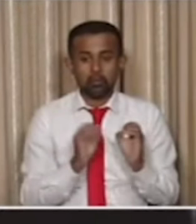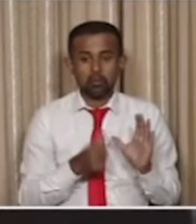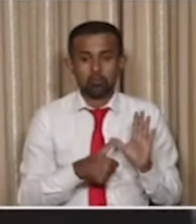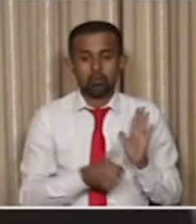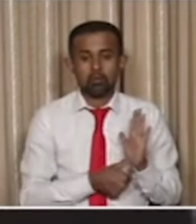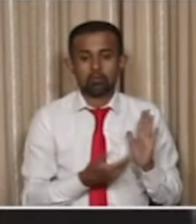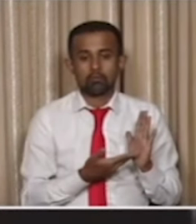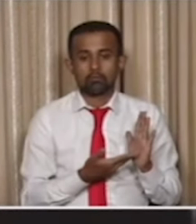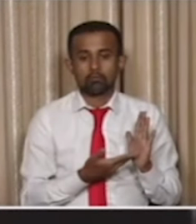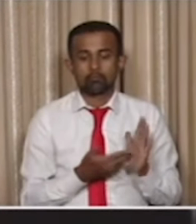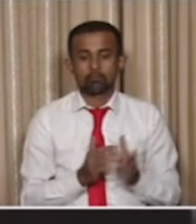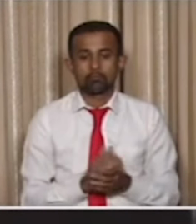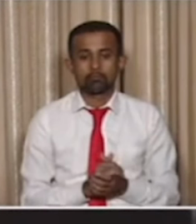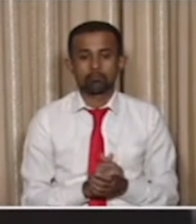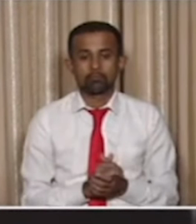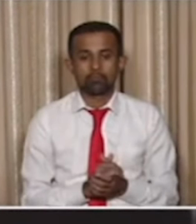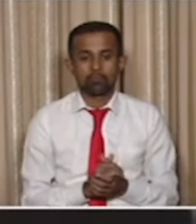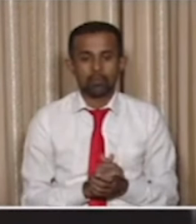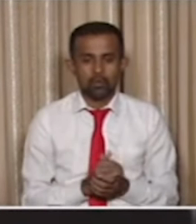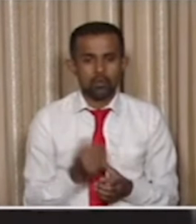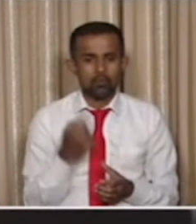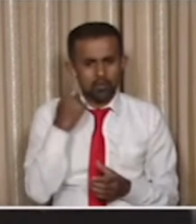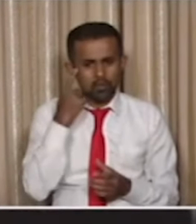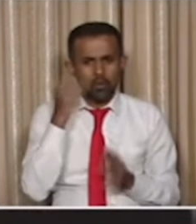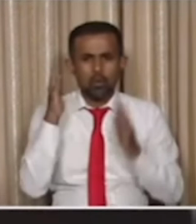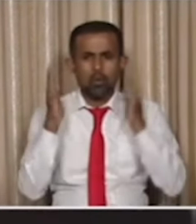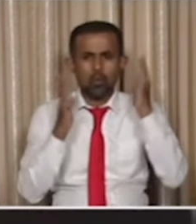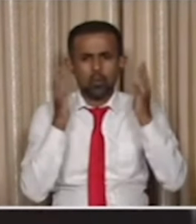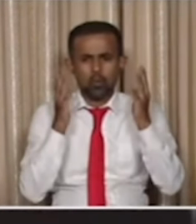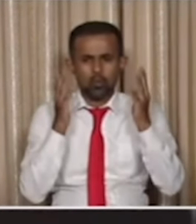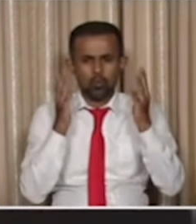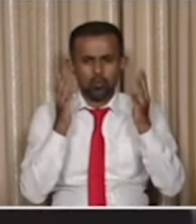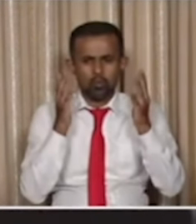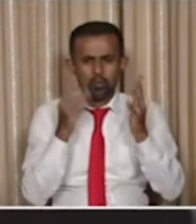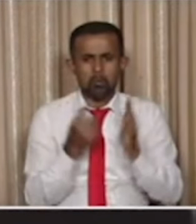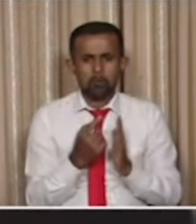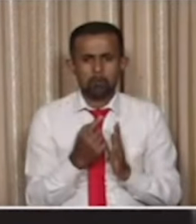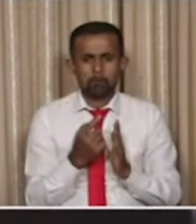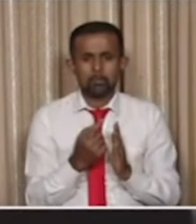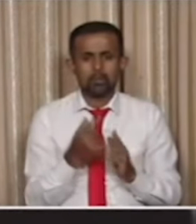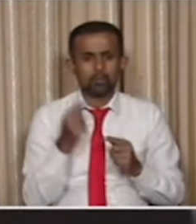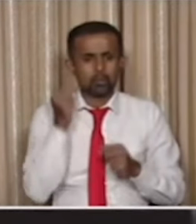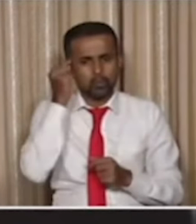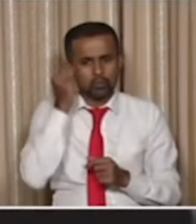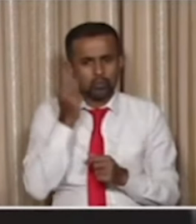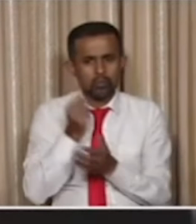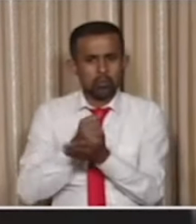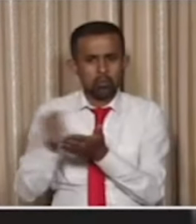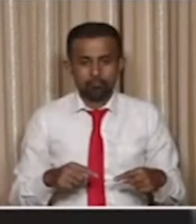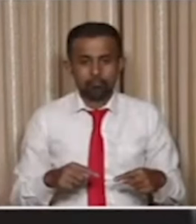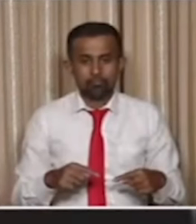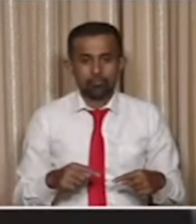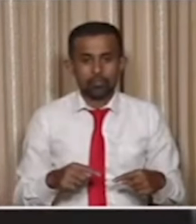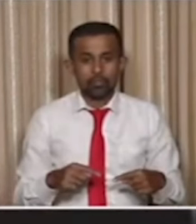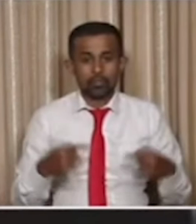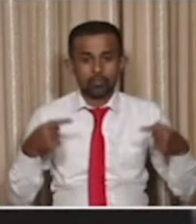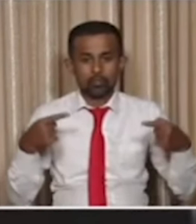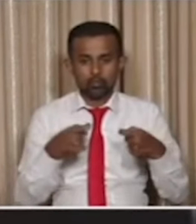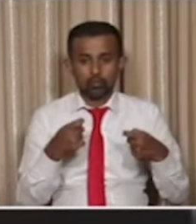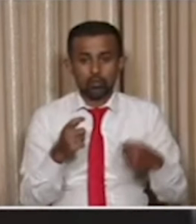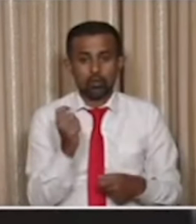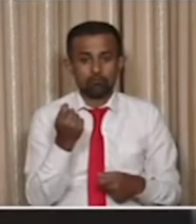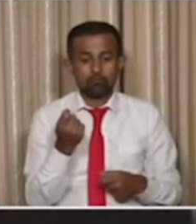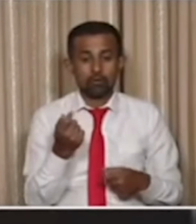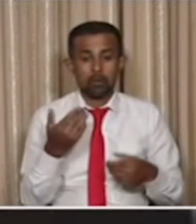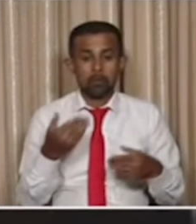උත්සාහ කරලා තියෙන්නේ අපි දන්නවා ලෝකේ සාමාන්‍ය සම්ප්‍රදායක් තියෙනවා ත්‍රස්තවාදයක් මර්ධනය කළ ඉවර වුණාම යුද්ධයක් ජයග්‍රහණය